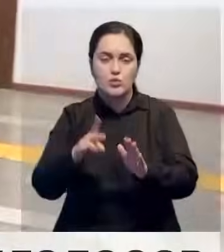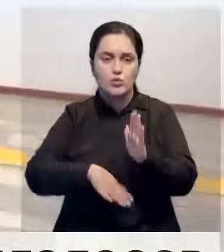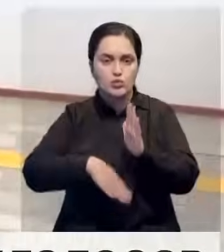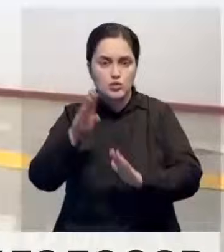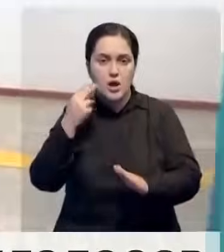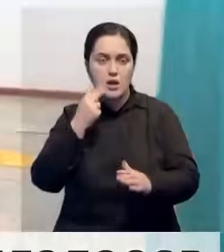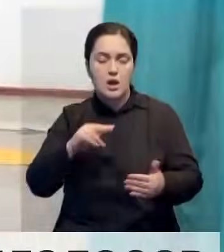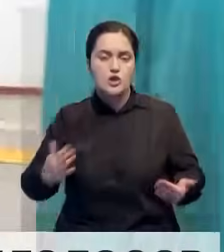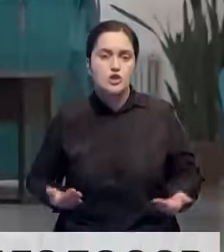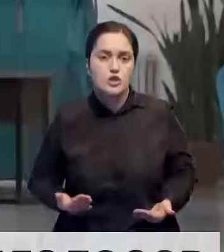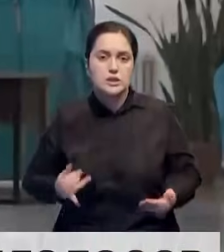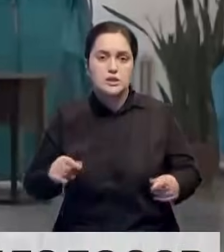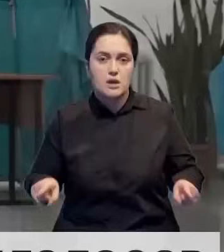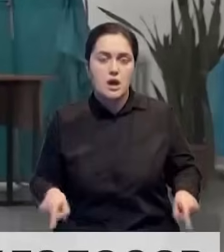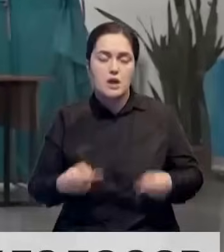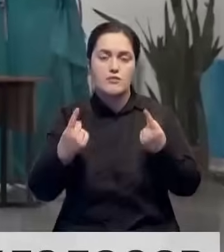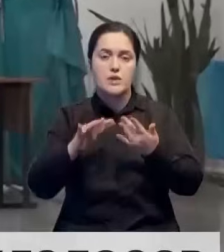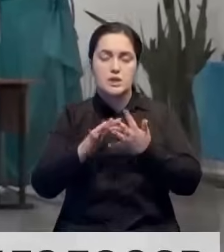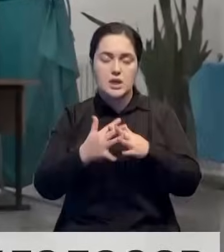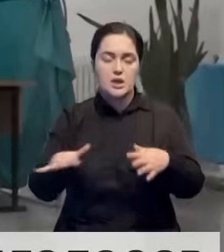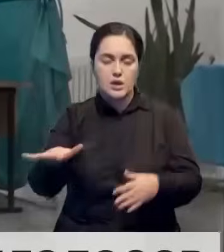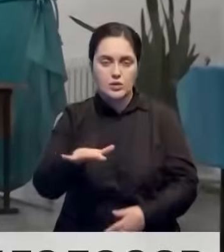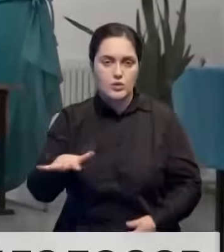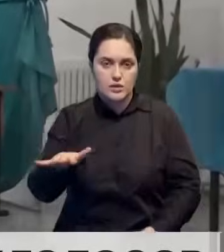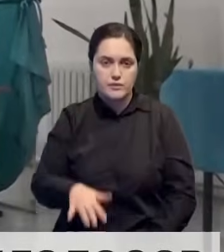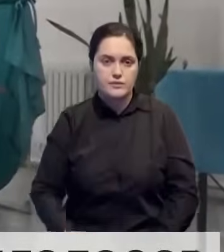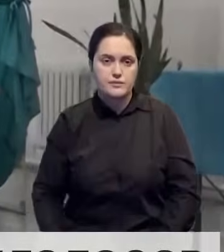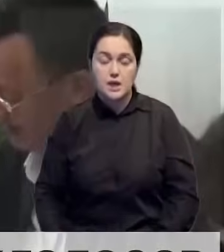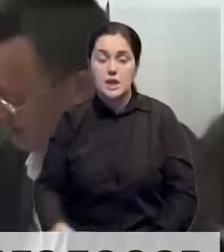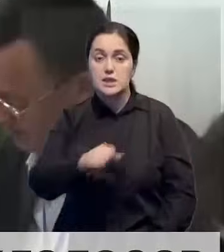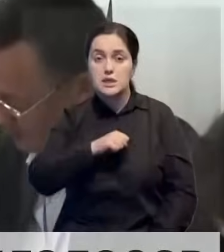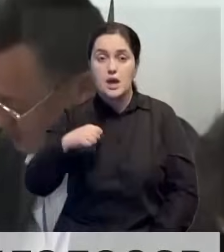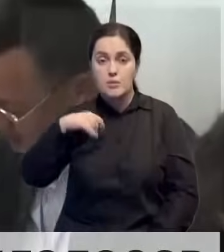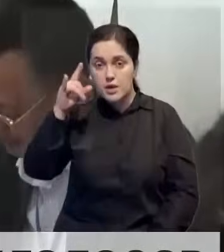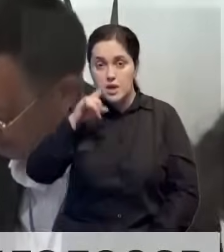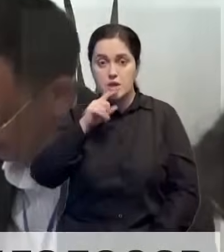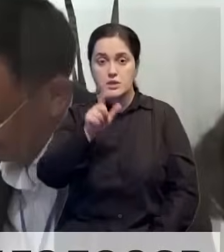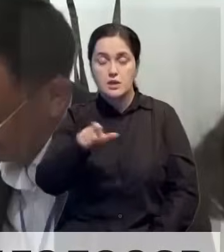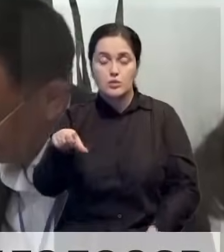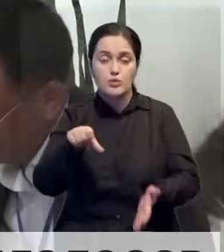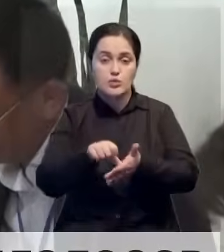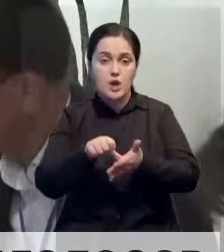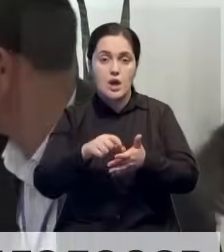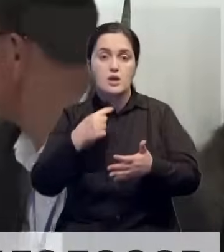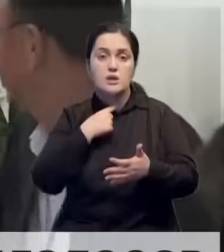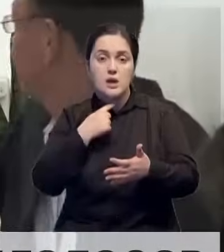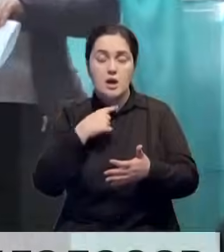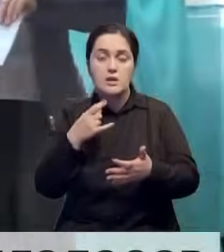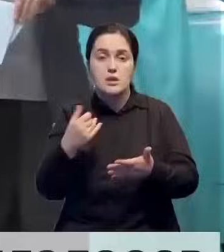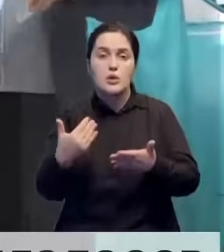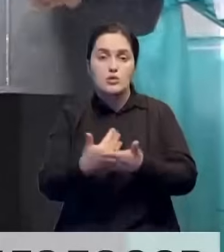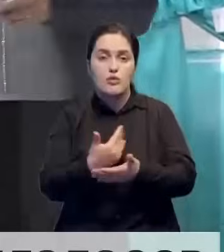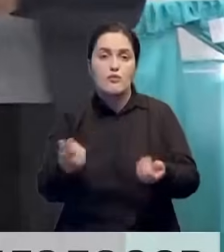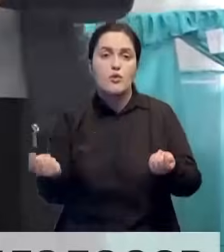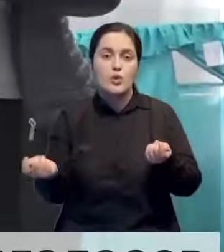качества жизни и развитию сельских районов, считают эксперты. Да и сами казахстанцы, участвовавшие в голосовании, отмечают, на новых